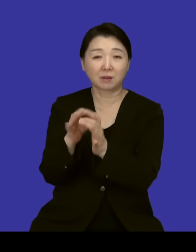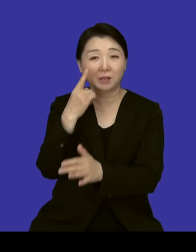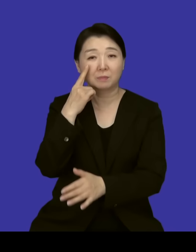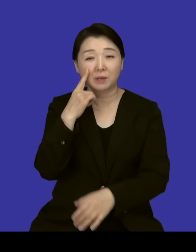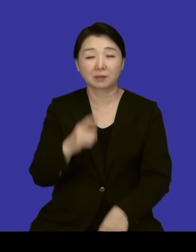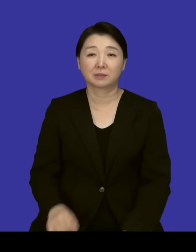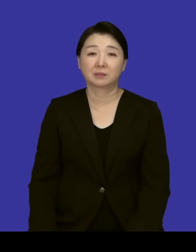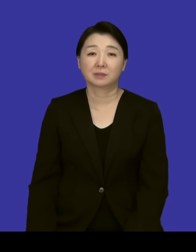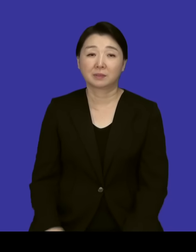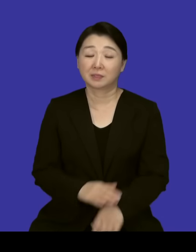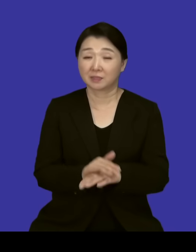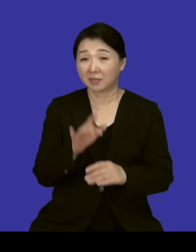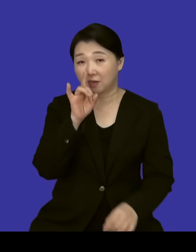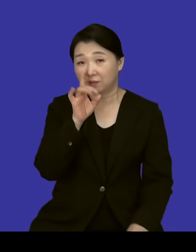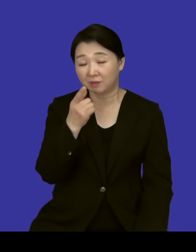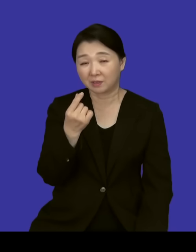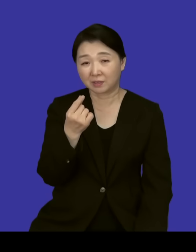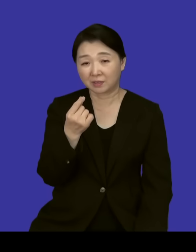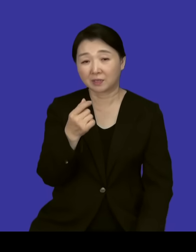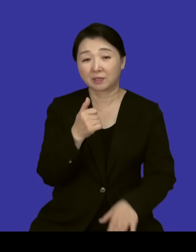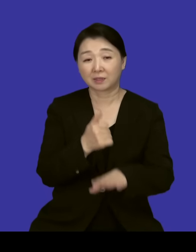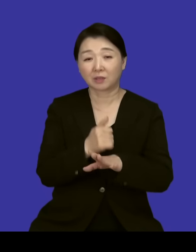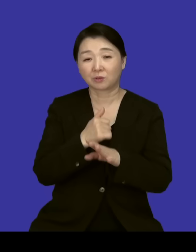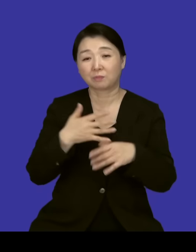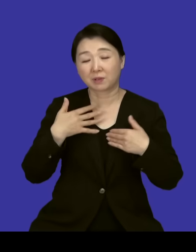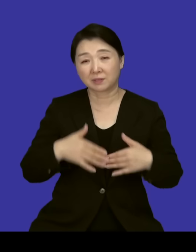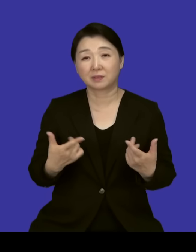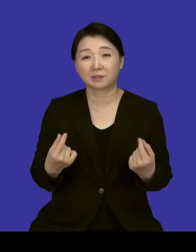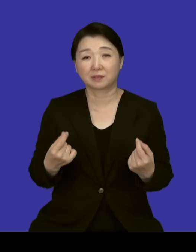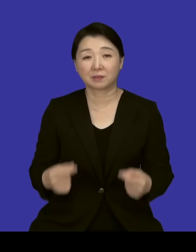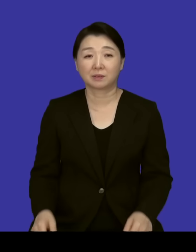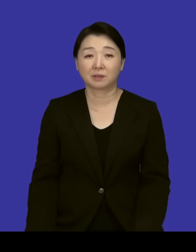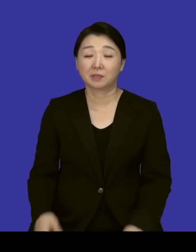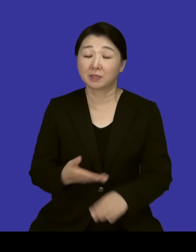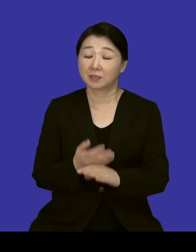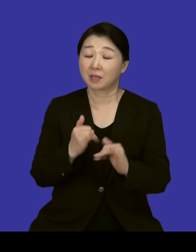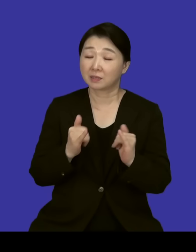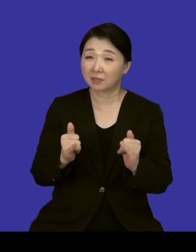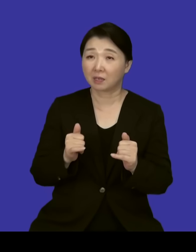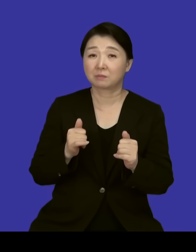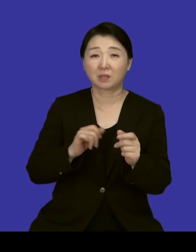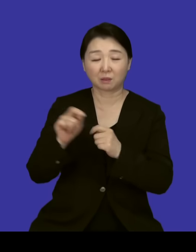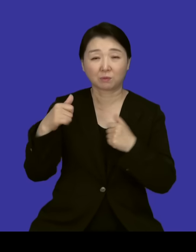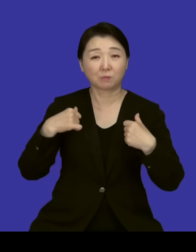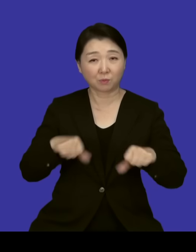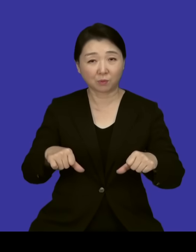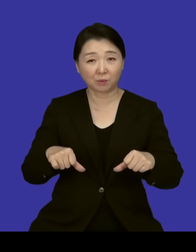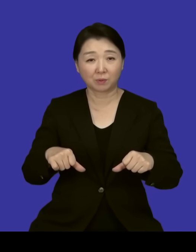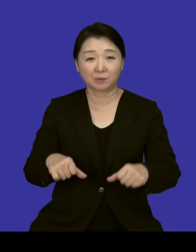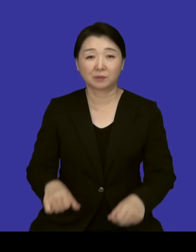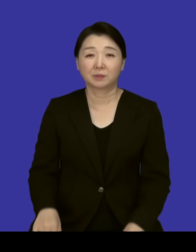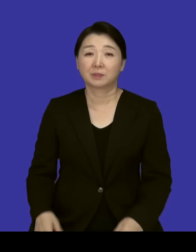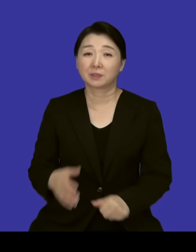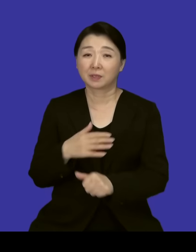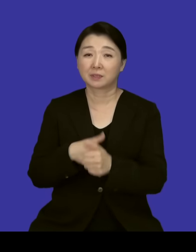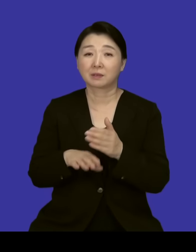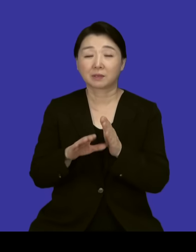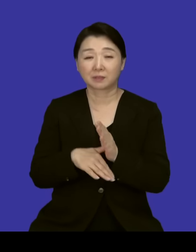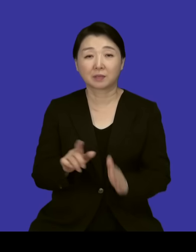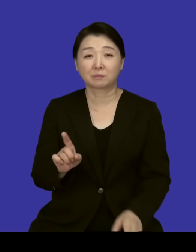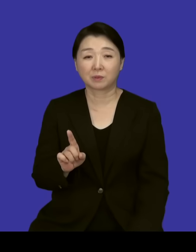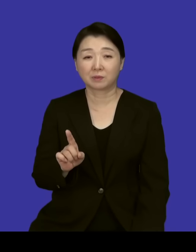하는데 안 되길래 나중에 정말 지치더라고요. 네, 다른 사람들 거의 다 포기했고 그런